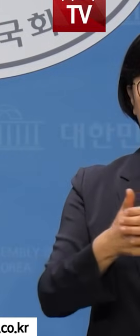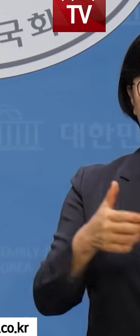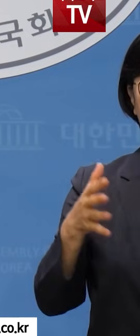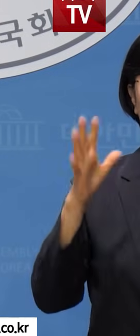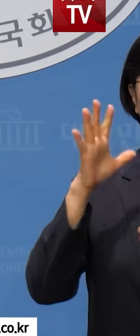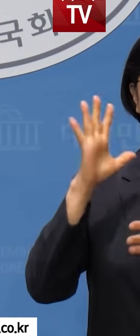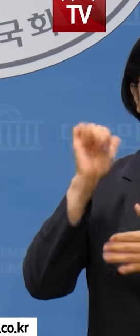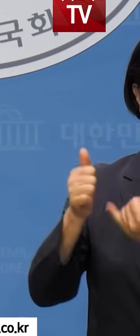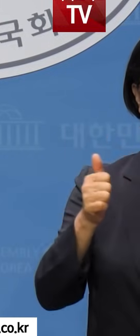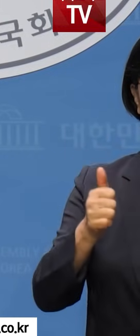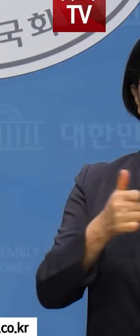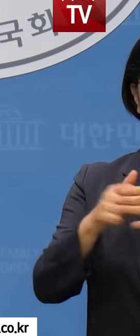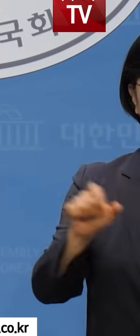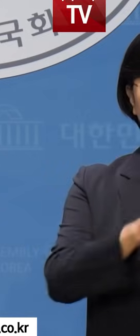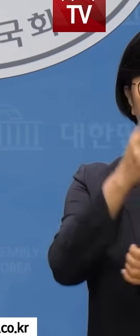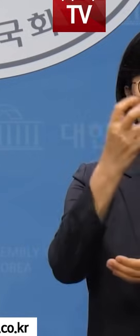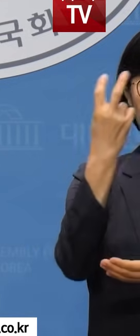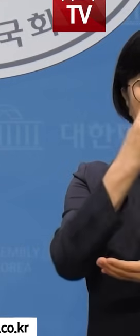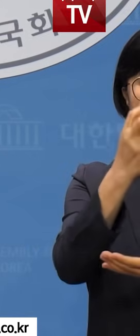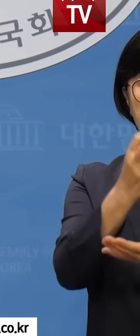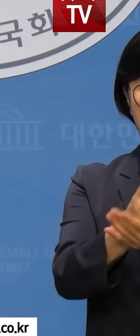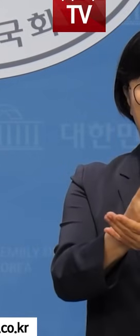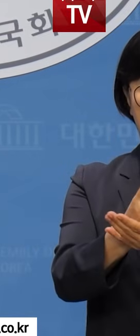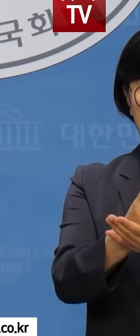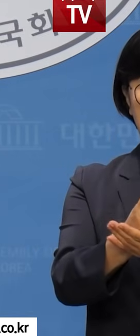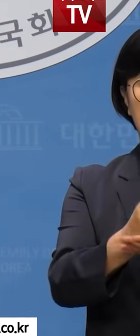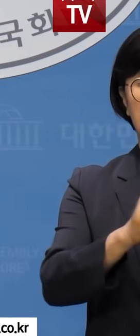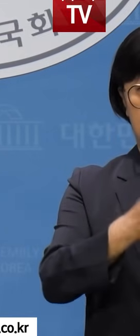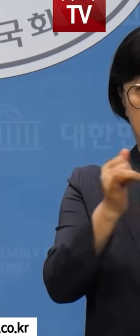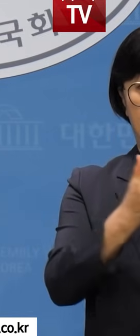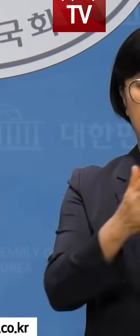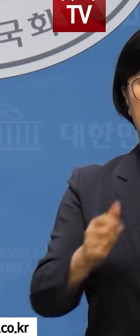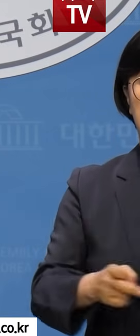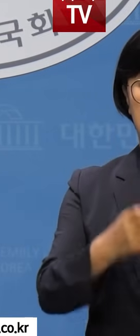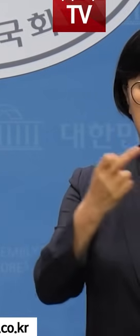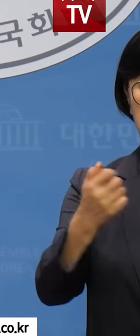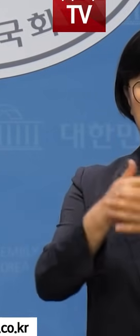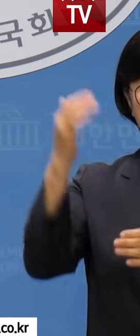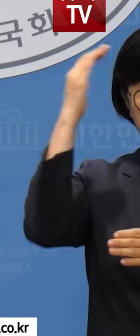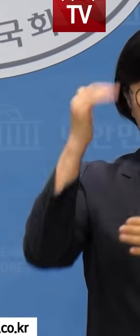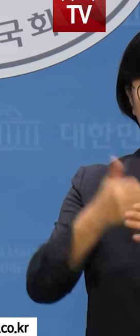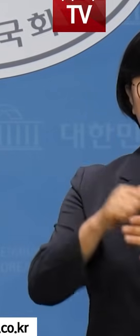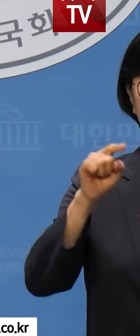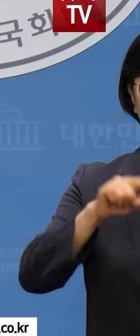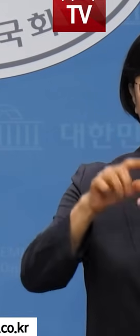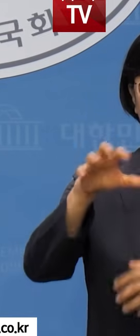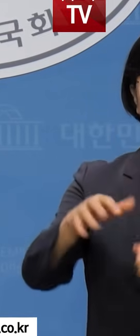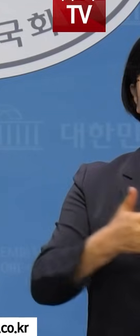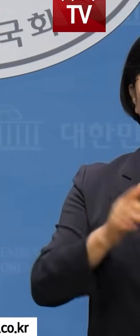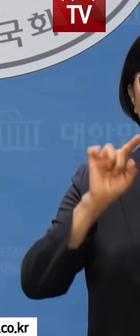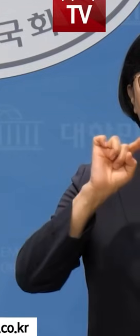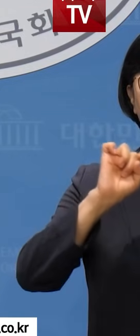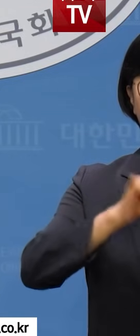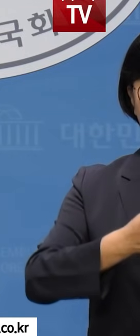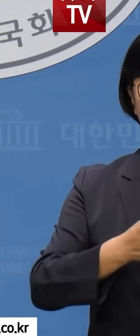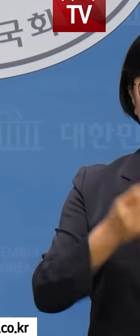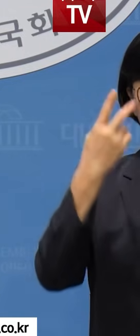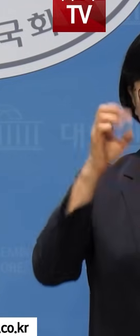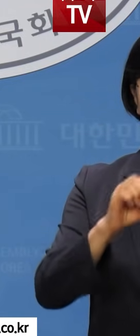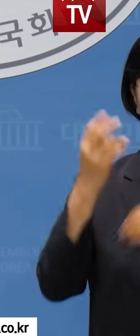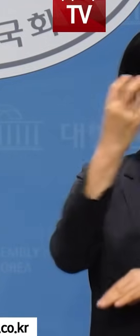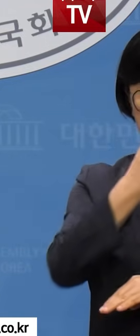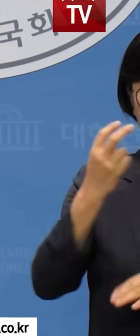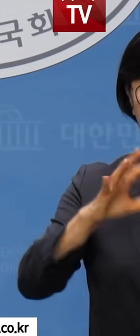김건희 특검법 처리가 예고되어 있습니다. 지난 12월 10일 한국갤럽에서 공표한